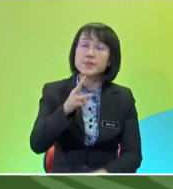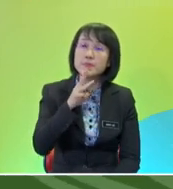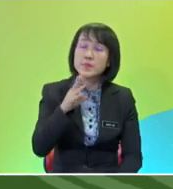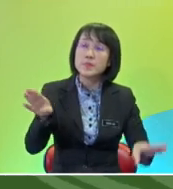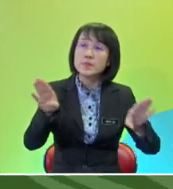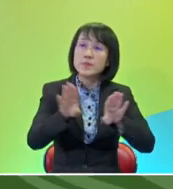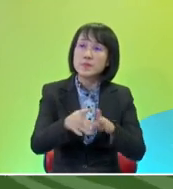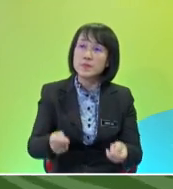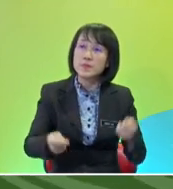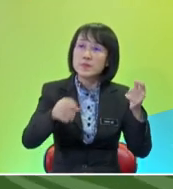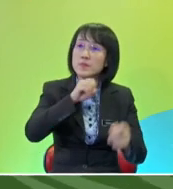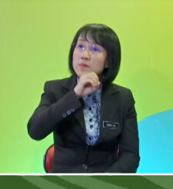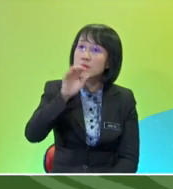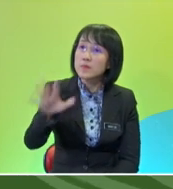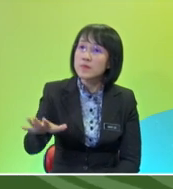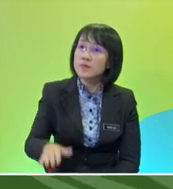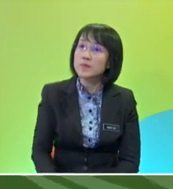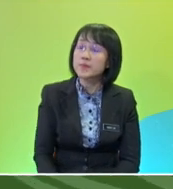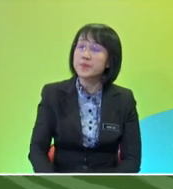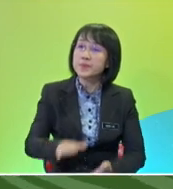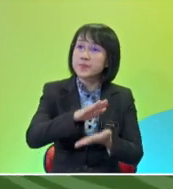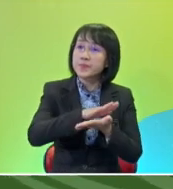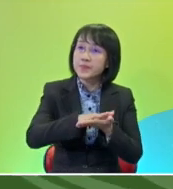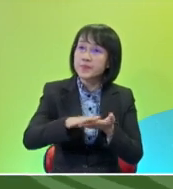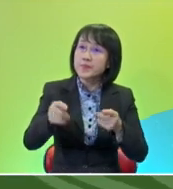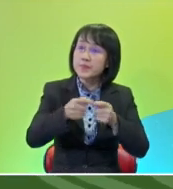sampah. Bersihkan bekas takungan air.